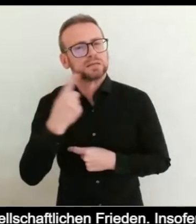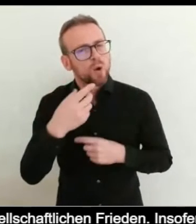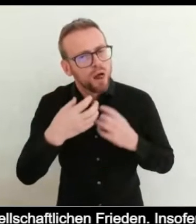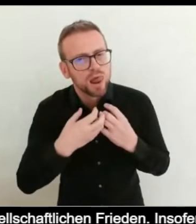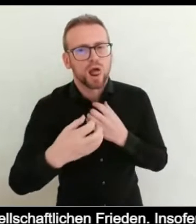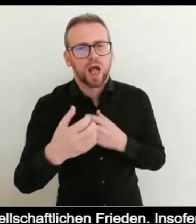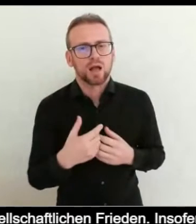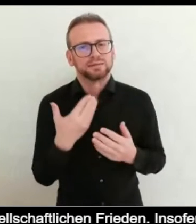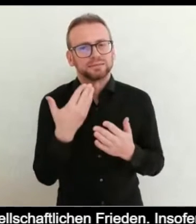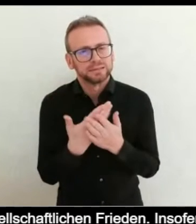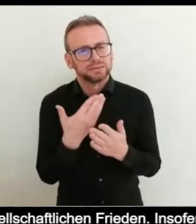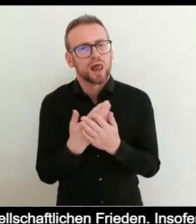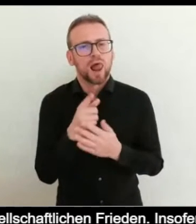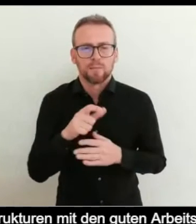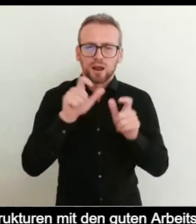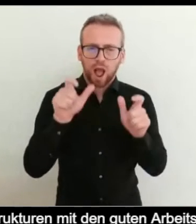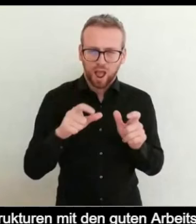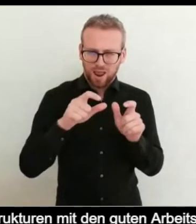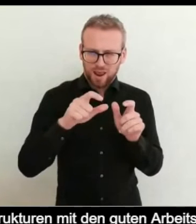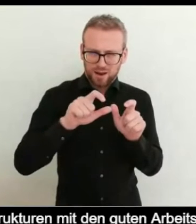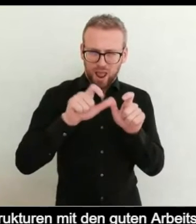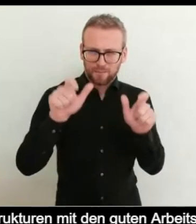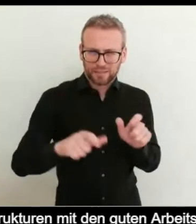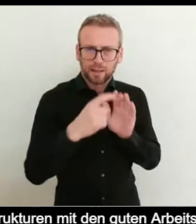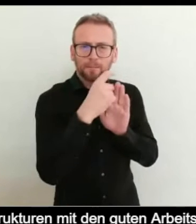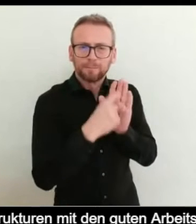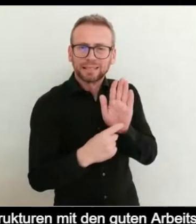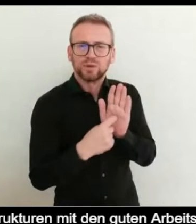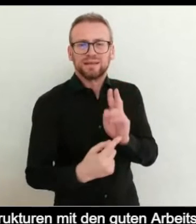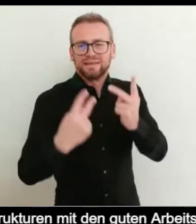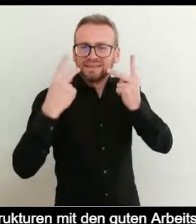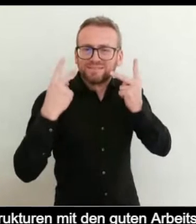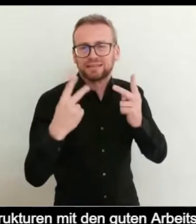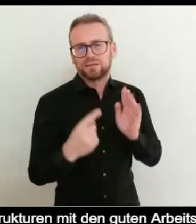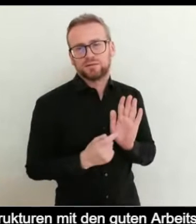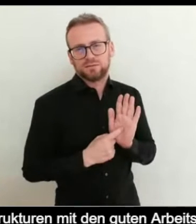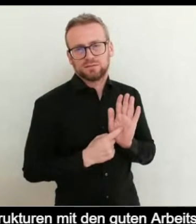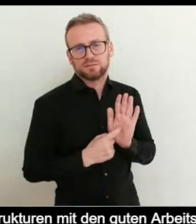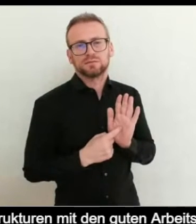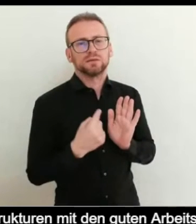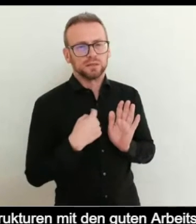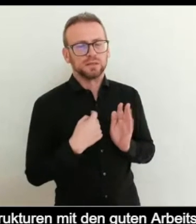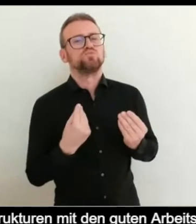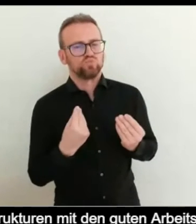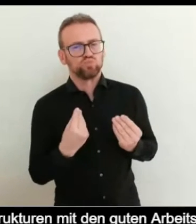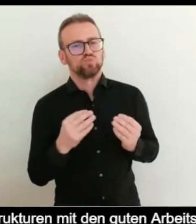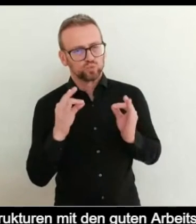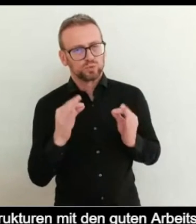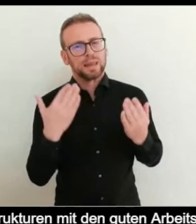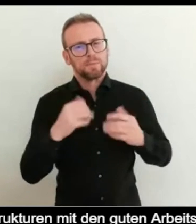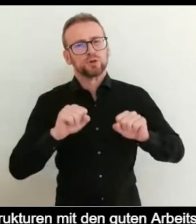Herausforderung so groß. Wir haben heute eine Umfrage gesehen vom WDI. Ein Drittel der Unternehmen